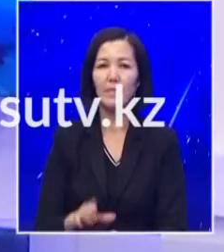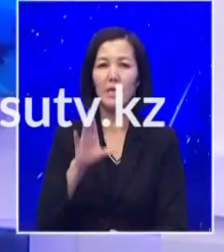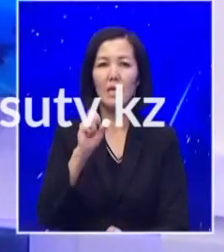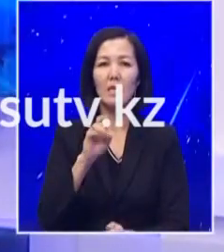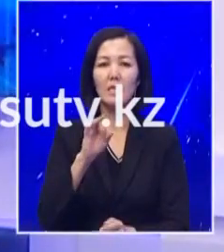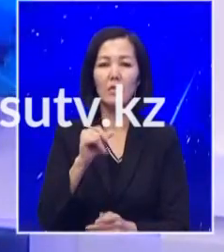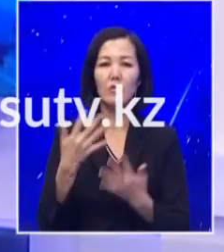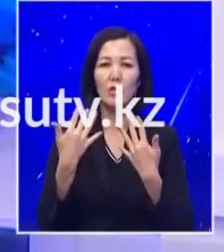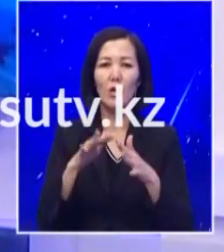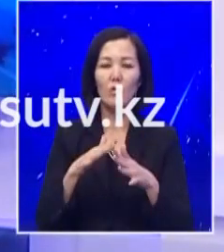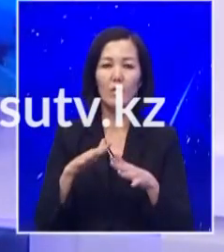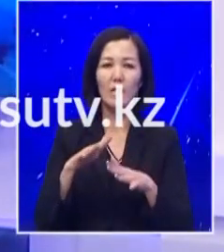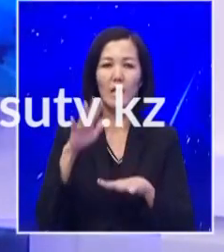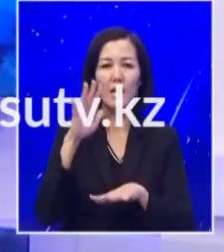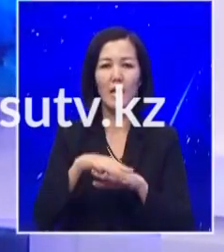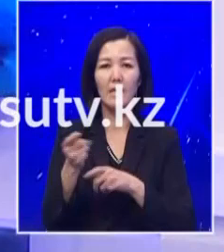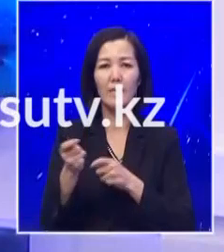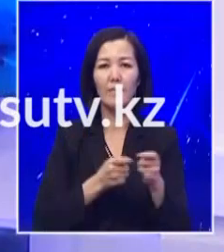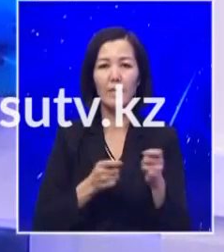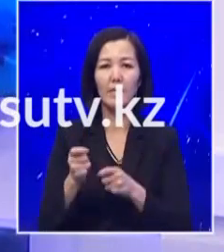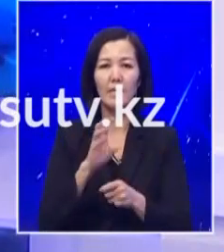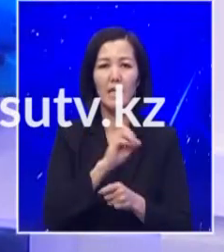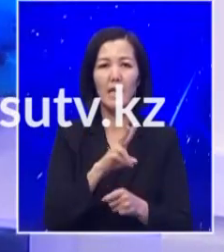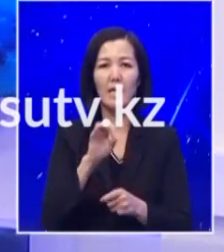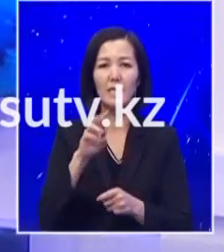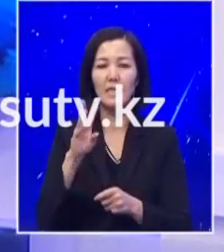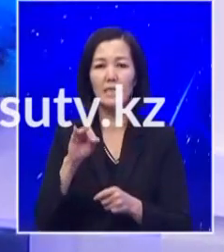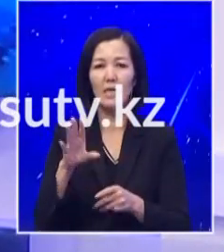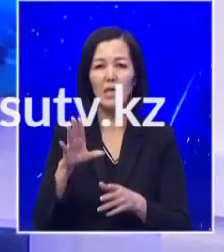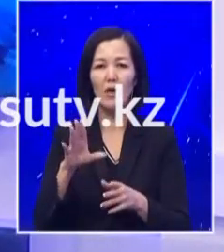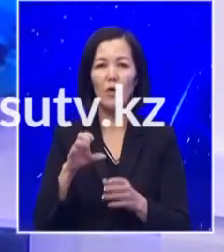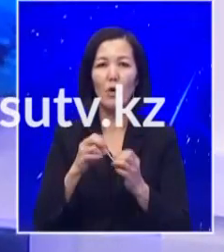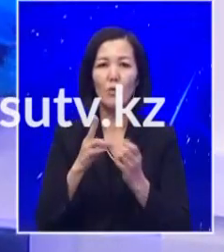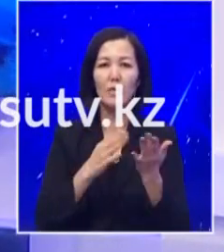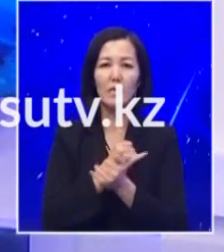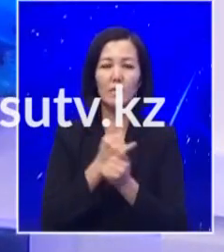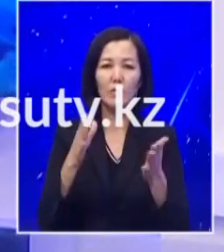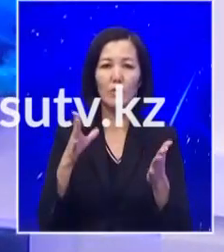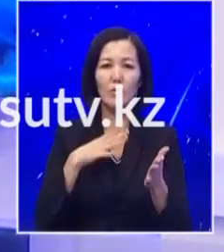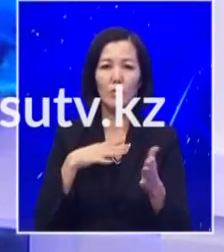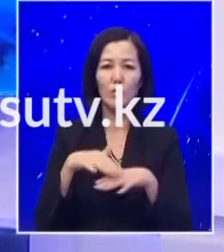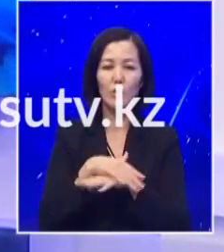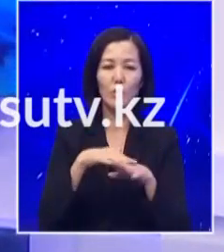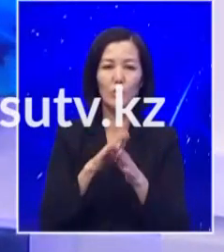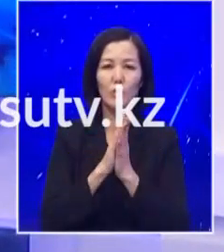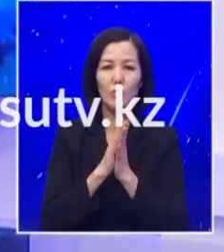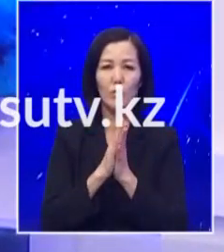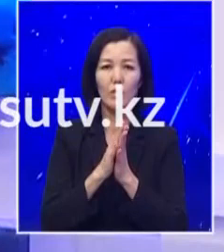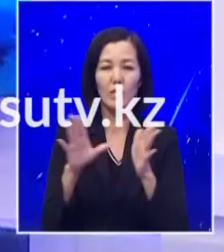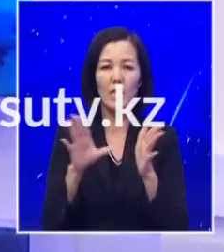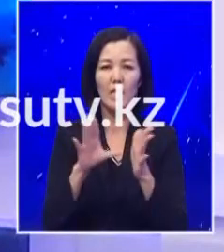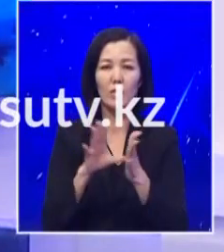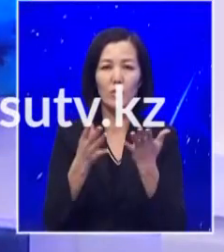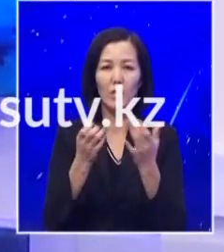Сарыөзек ауылдық округ әкімінің аппараты е-лицензиялау ақпараттық портал арқылы 12 қызмет түрін көрсеткен. Тұрғындардың өтініштерін электронды